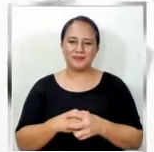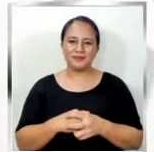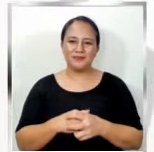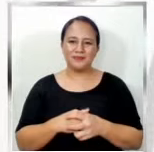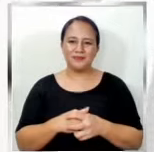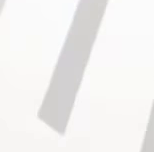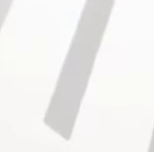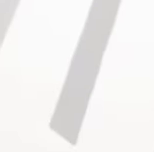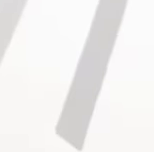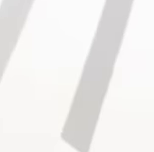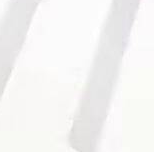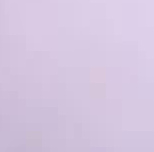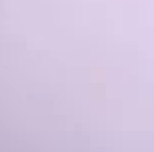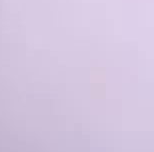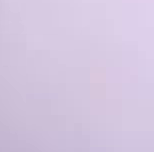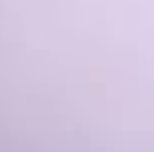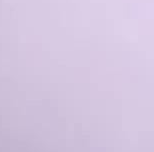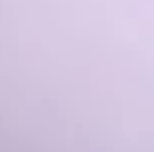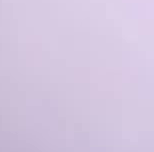Happenings.